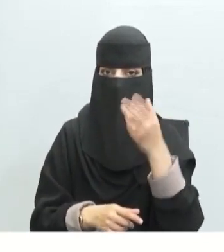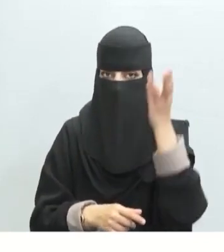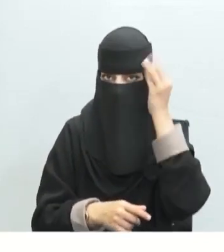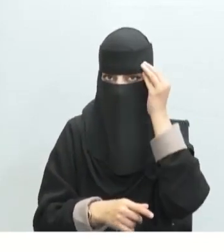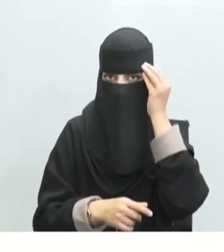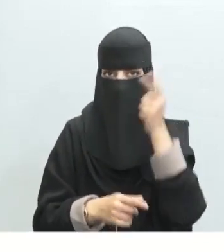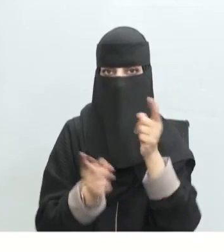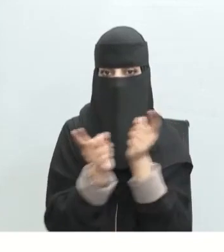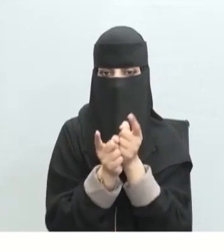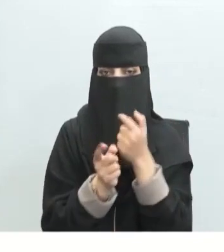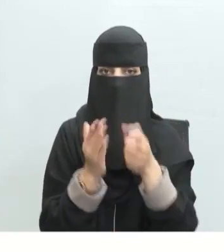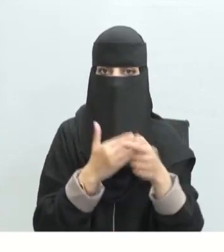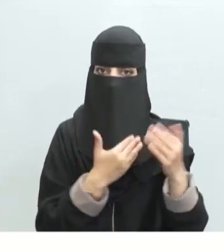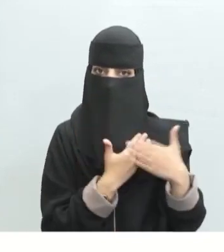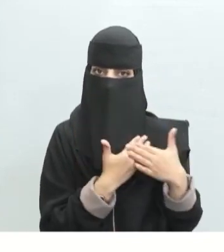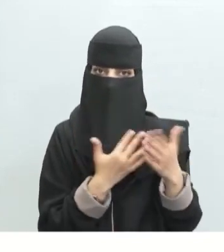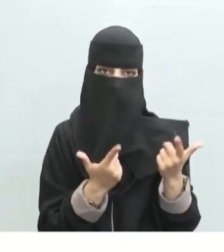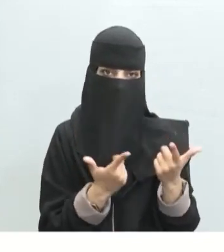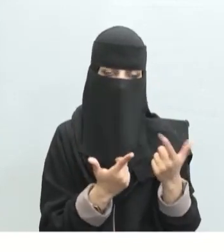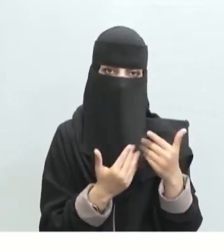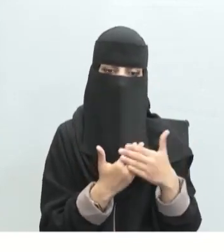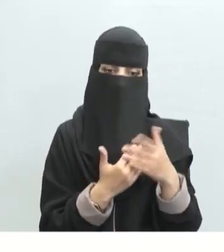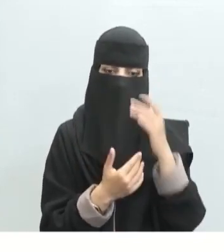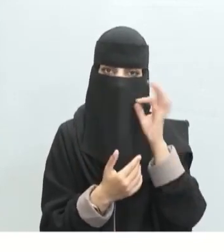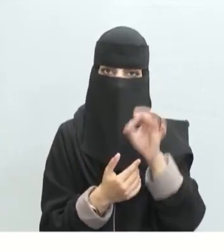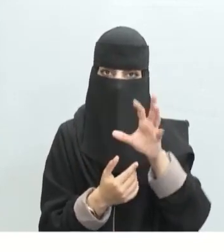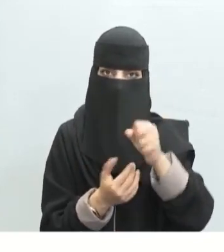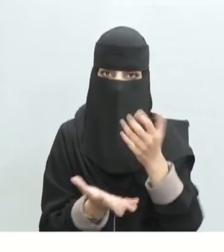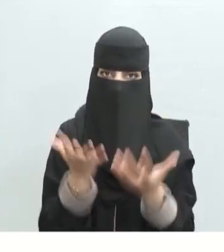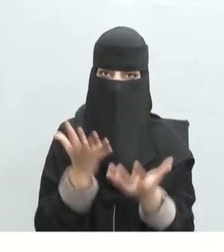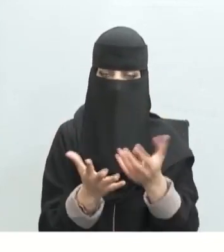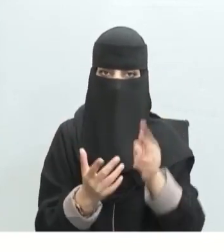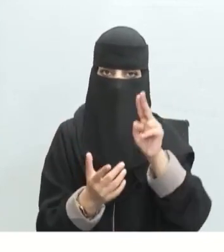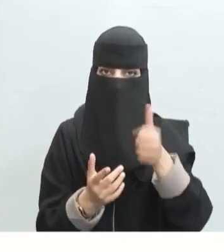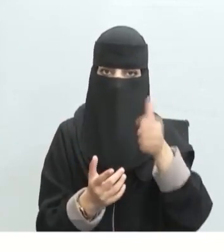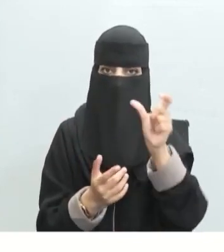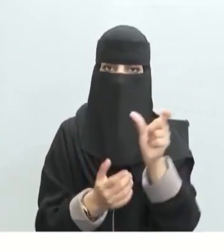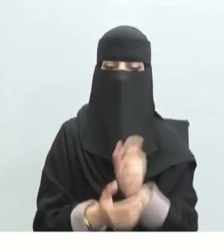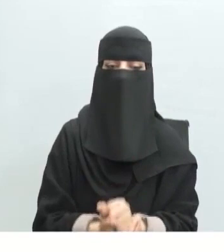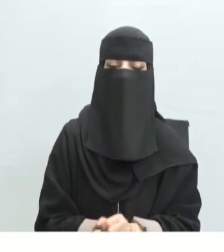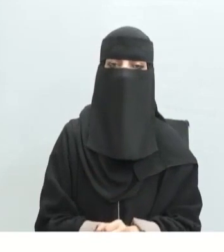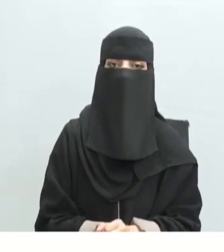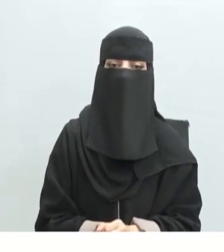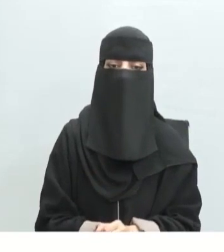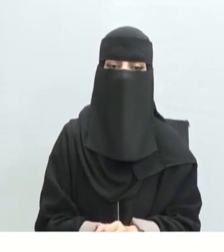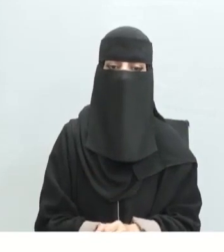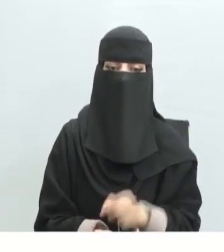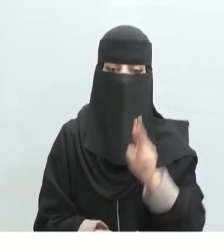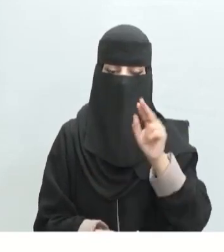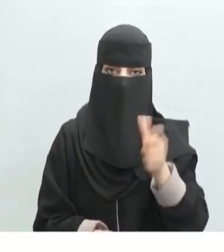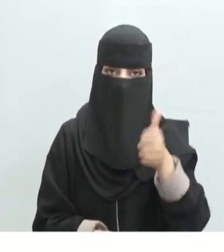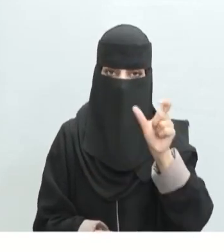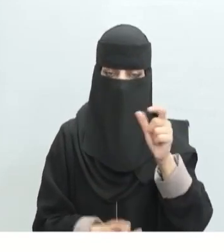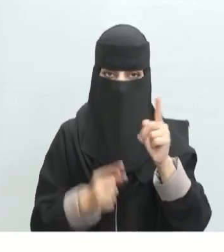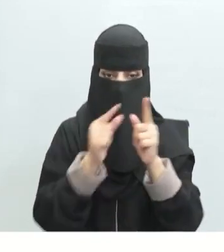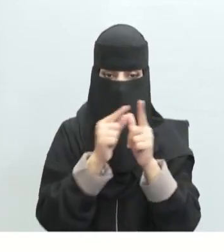بابسط صوره علشان انا المطلوب مني وش شو المطلوب مني اني اجيب قيمه التان اجيب قيمه التان التان ثيتا و